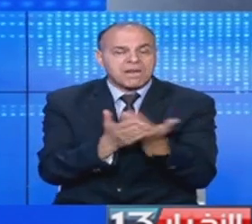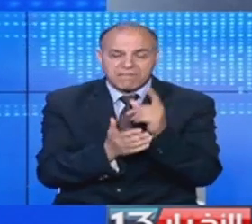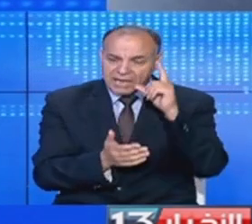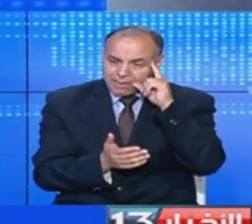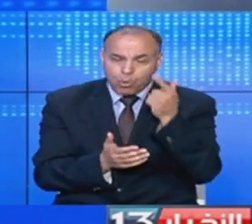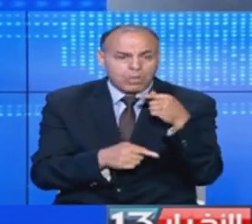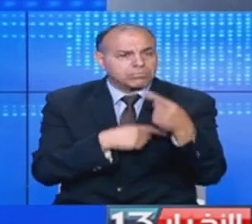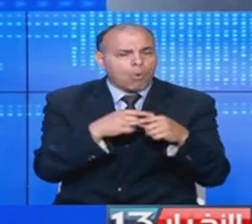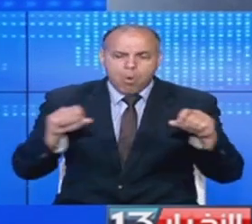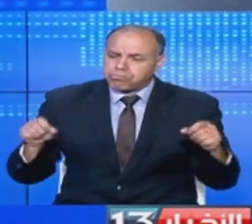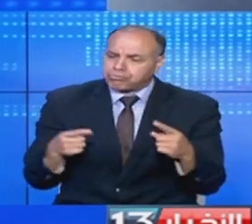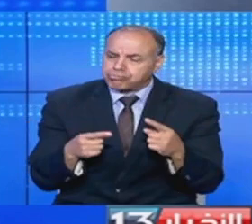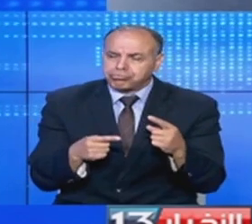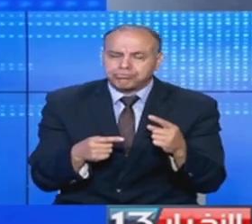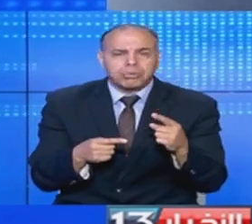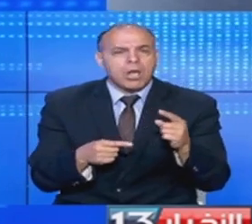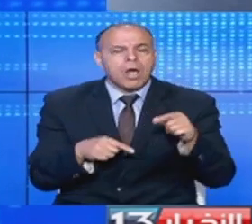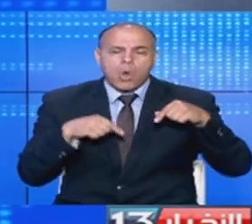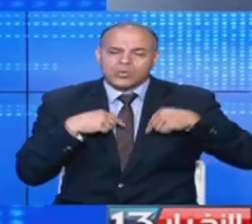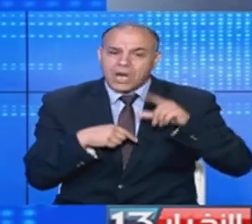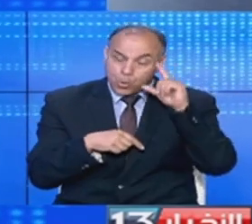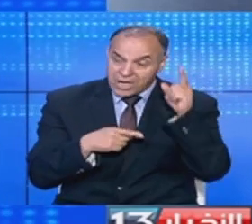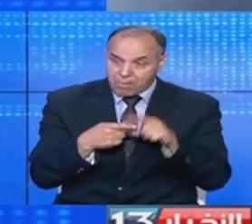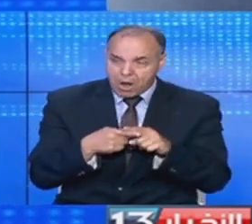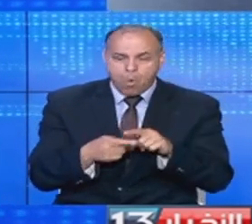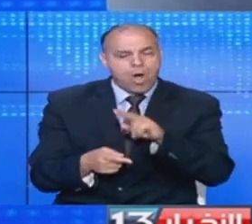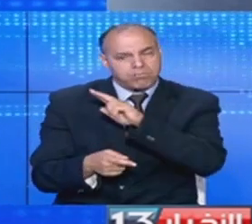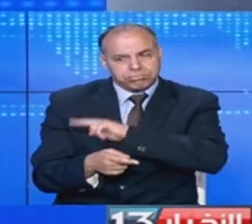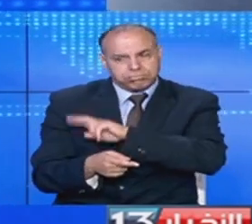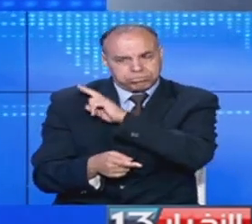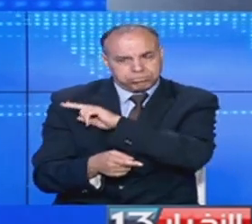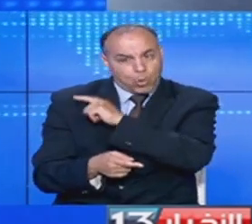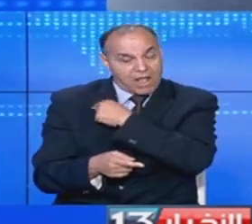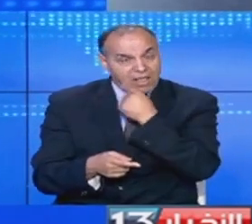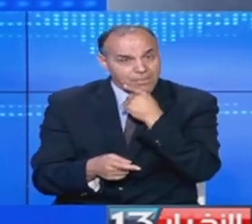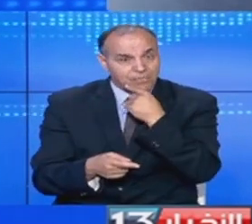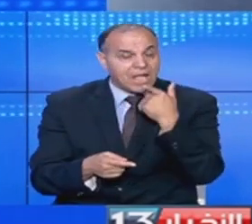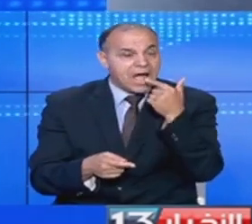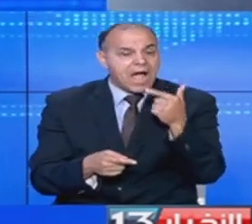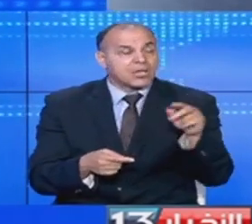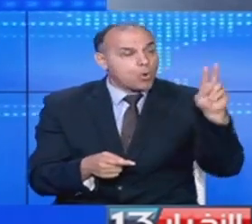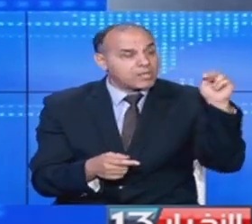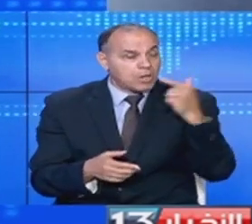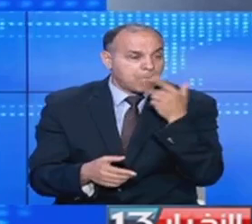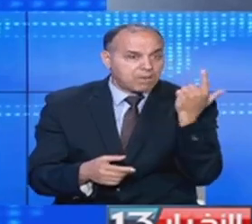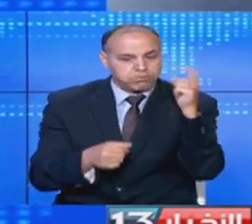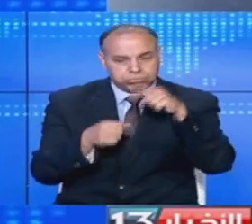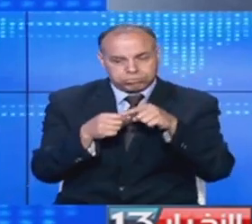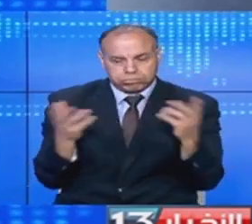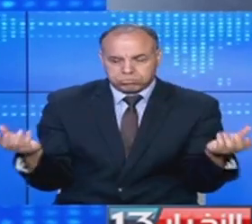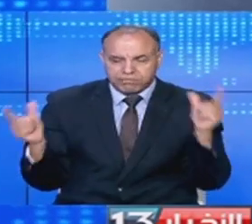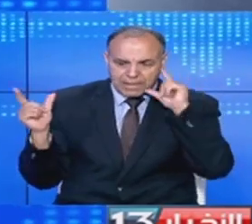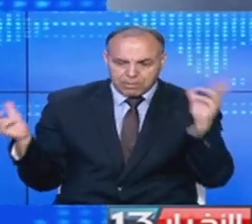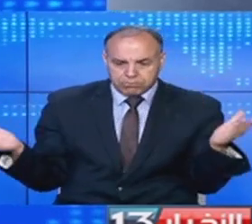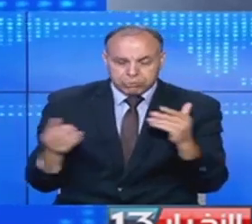وفي ظل استمرار المعارك بين قوات حكومة الوفاق الوطني والقوات التابعة لخليفة حفتر، أعلنت الأمم المتحدة انخراط الأطراف الليبية